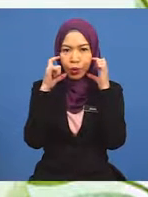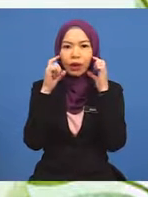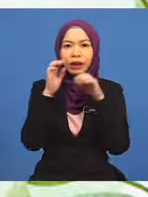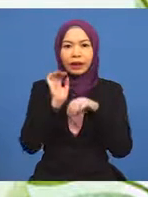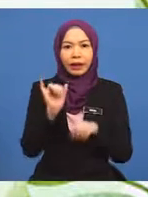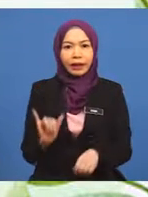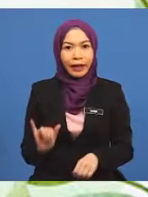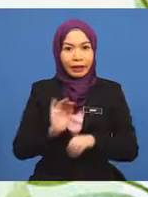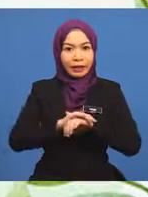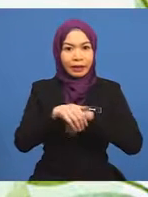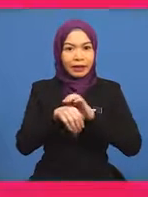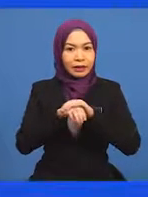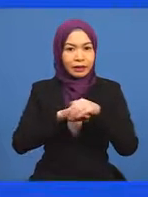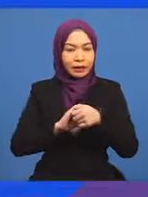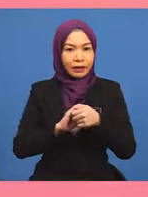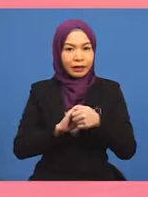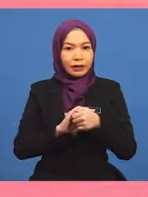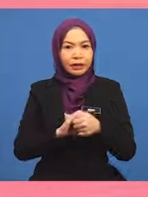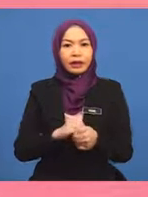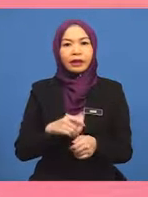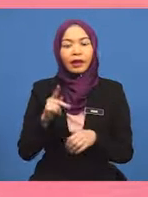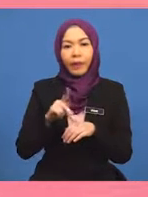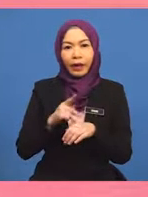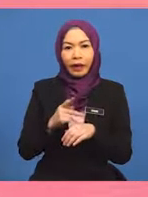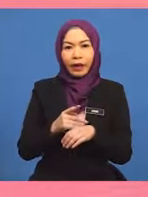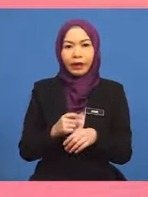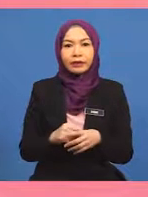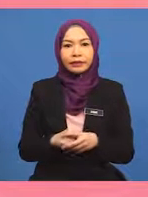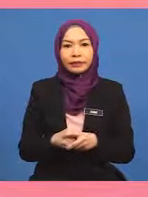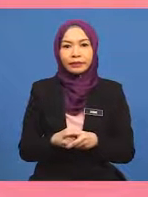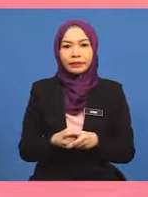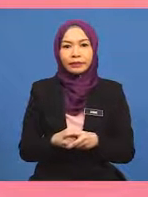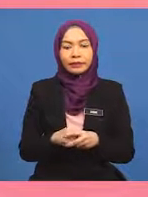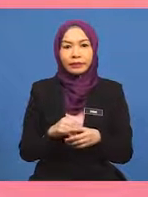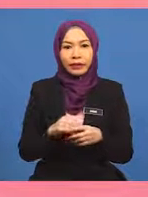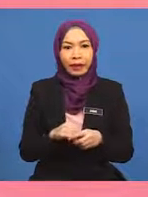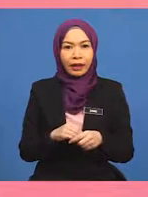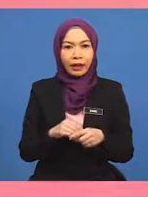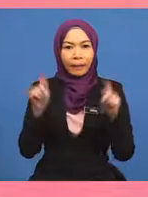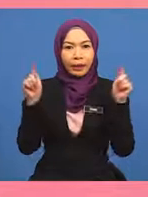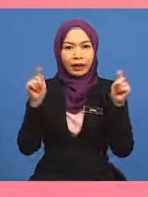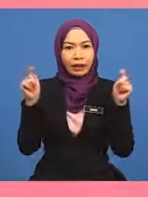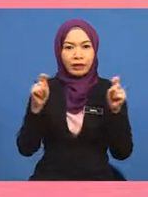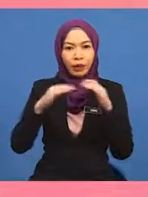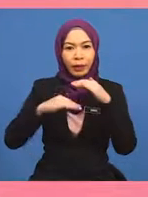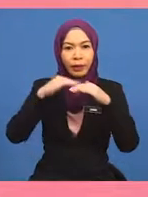ketika dipakai dalam bab 2.0 pembangunan